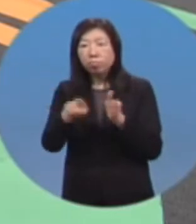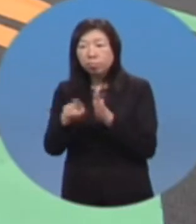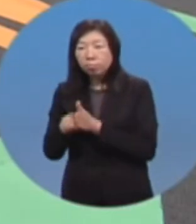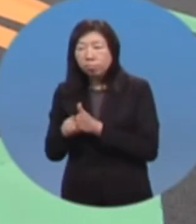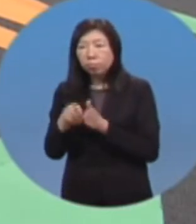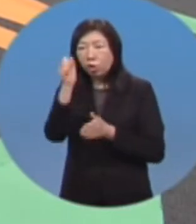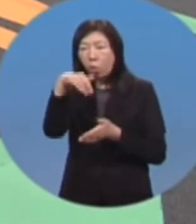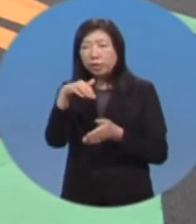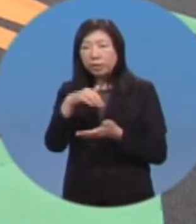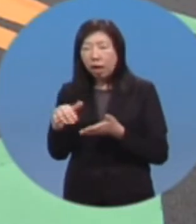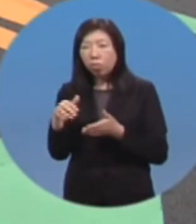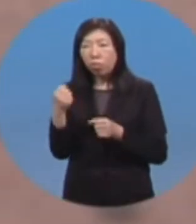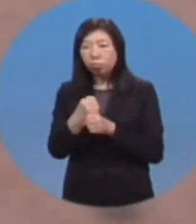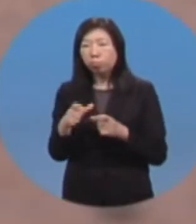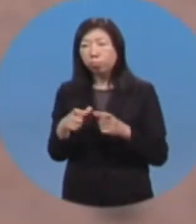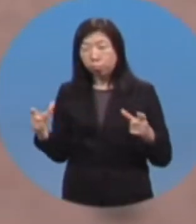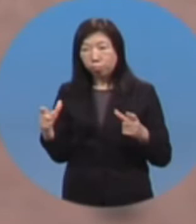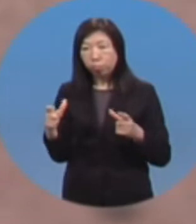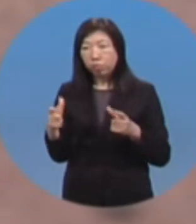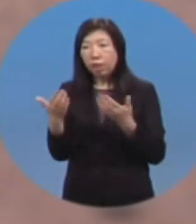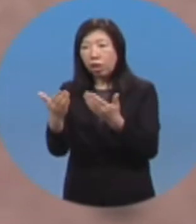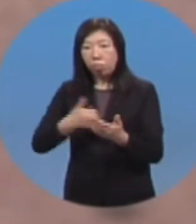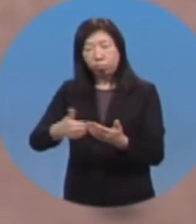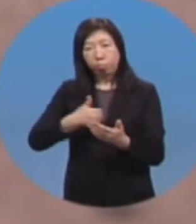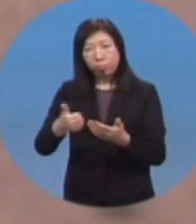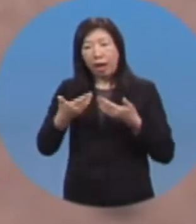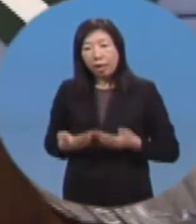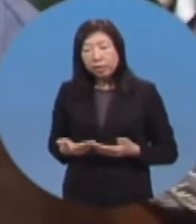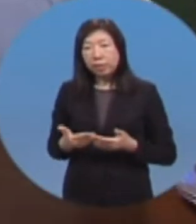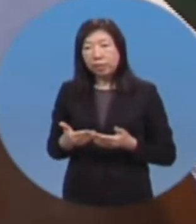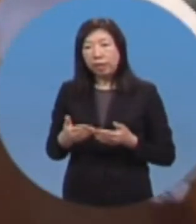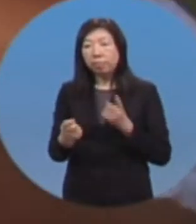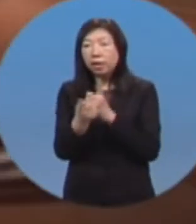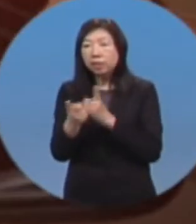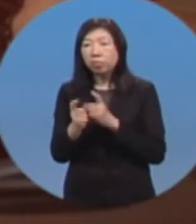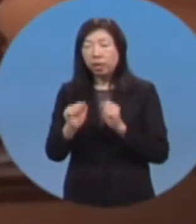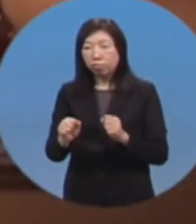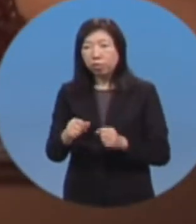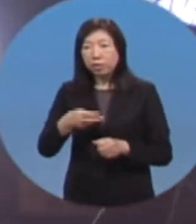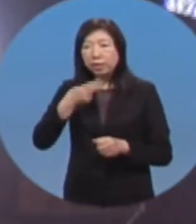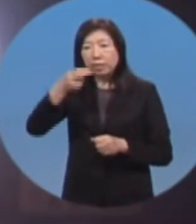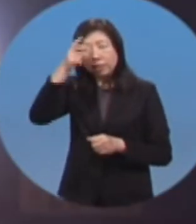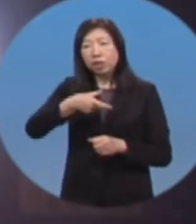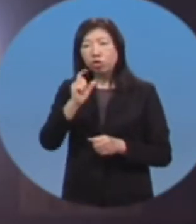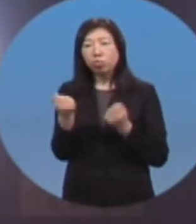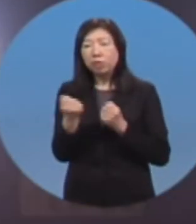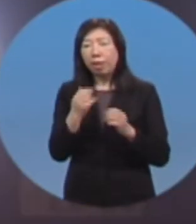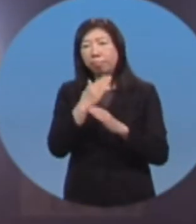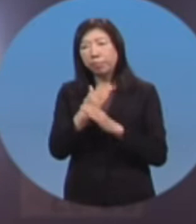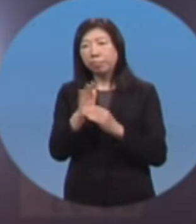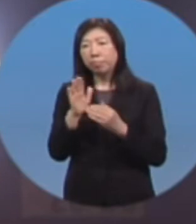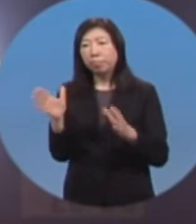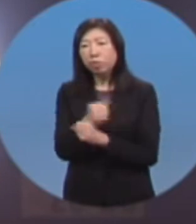を大幅に増額し、通学路の安全対策に取り組むほか、飲酒運転の根絶や自転